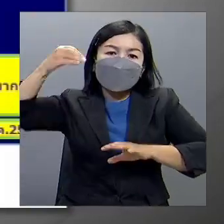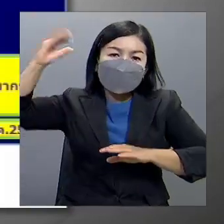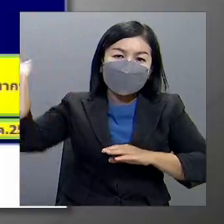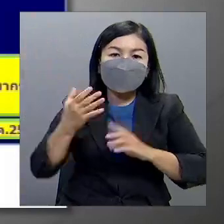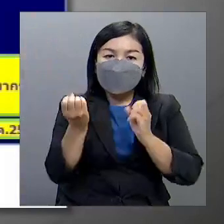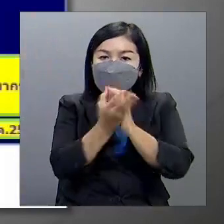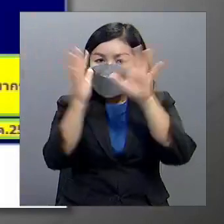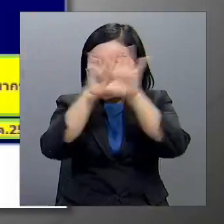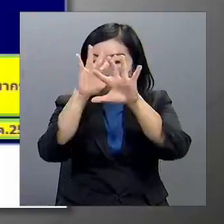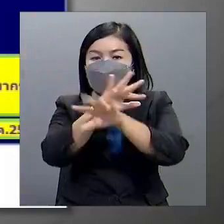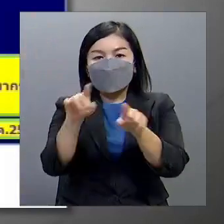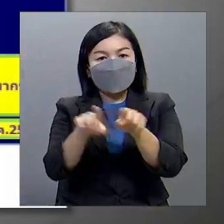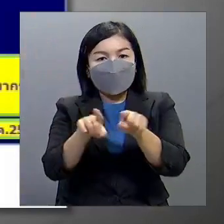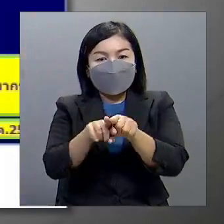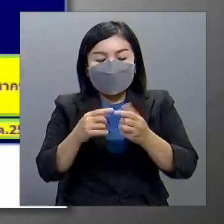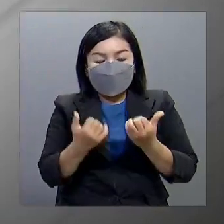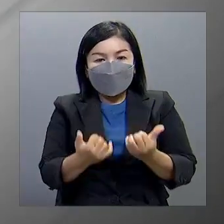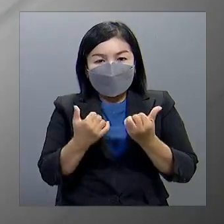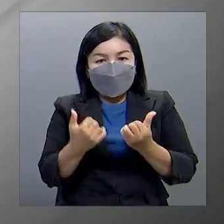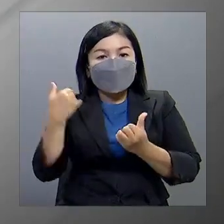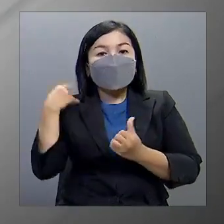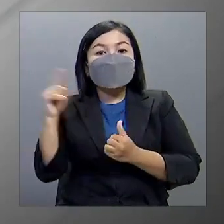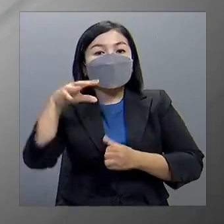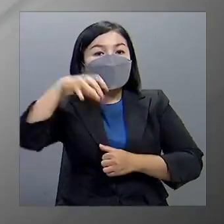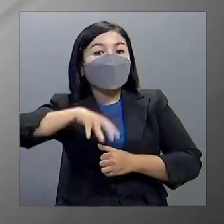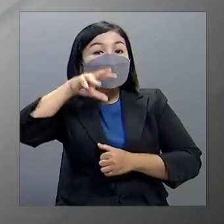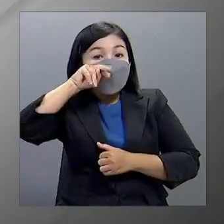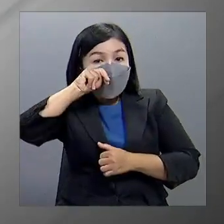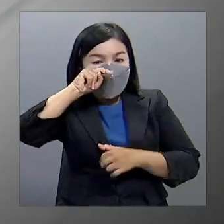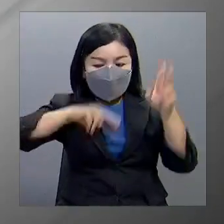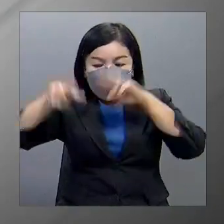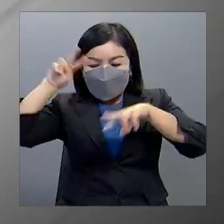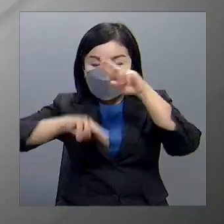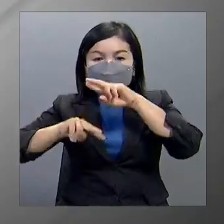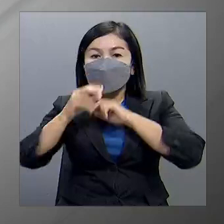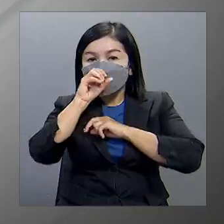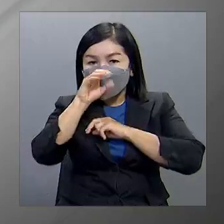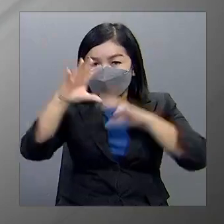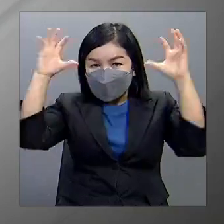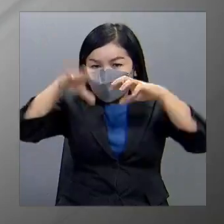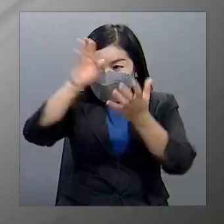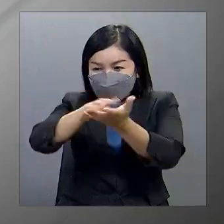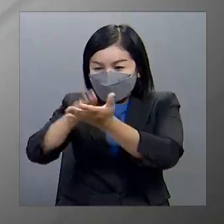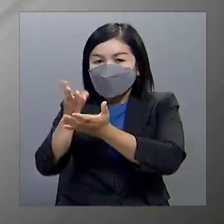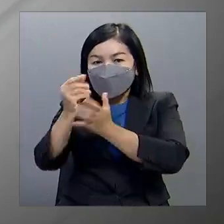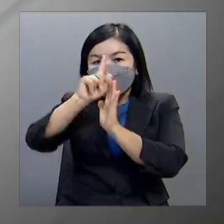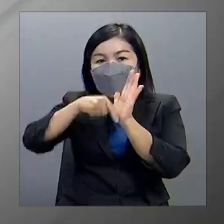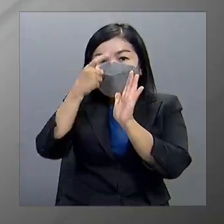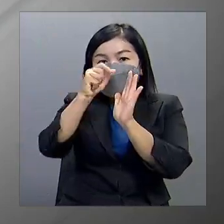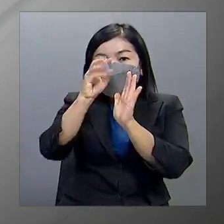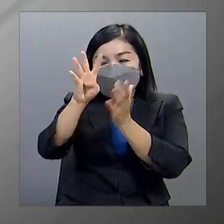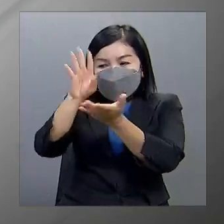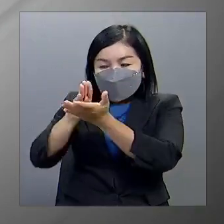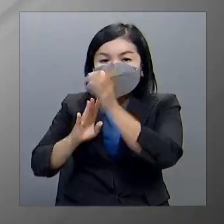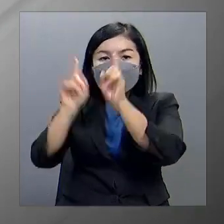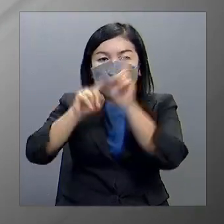ซึ่งกองอำนวยการน้ำแห่งชาติรายงานปริมาณฝนในรอบ 24ชั่วโมงที่ผ่านมานะคะมีฝนตกหนัก